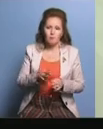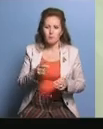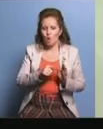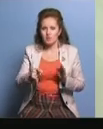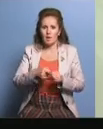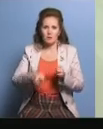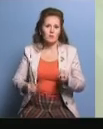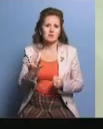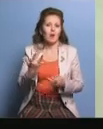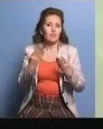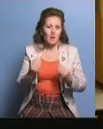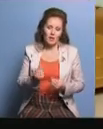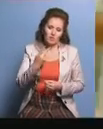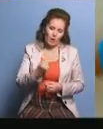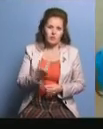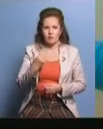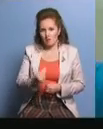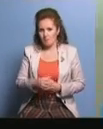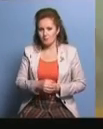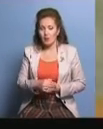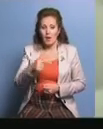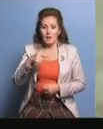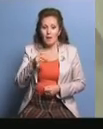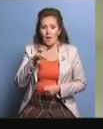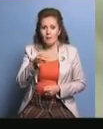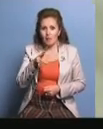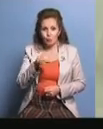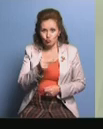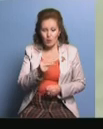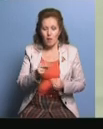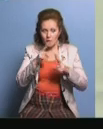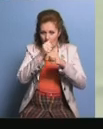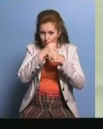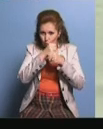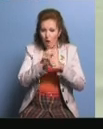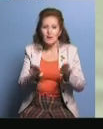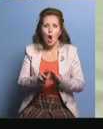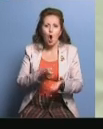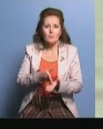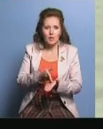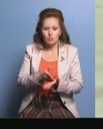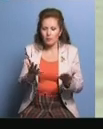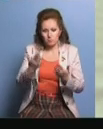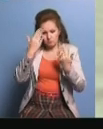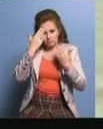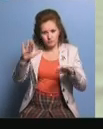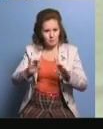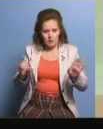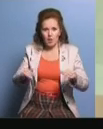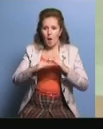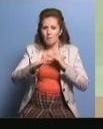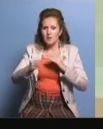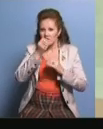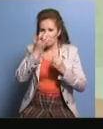дней, 2-3 дня обычно. В генетической лаборатории, как в операционной, никаких посторонних. На подоконниках ни